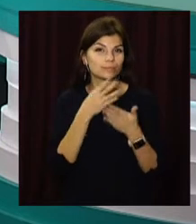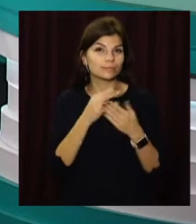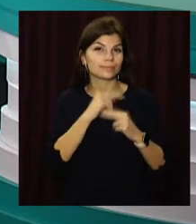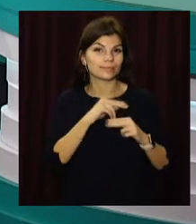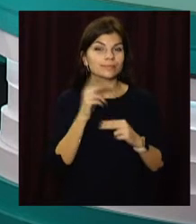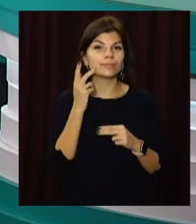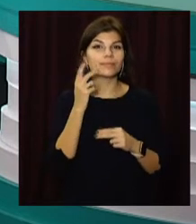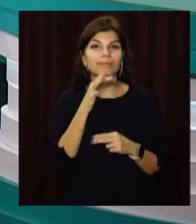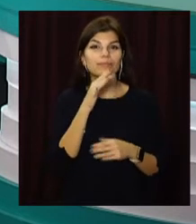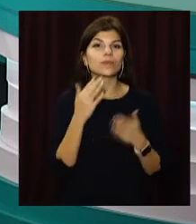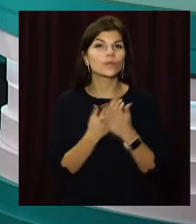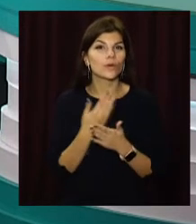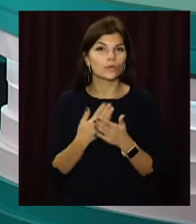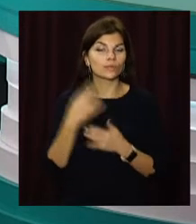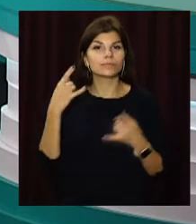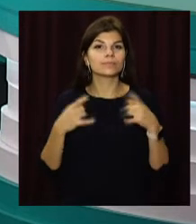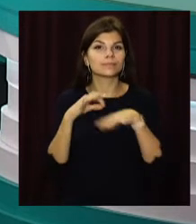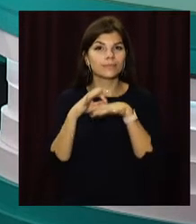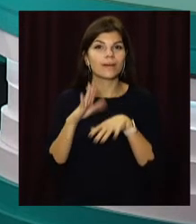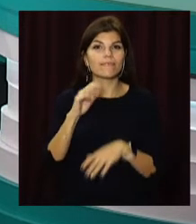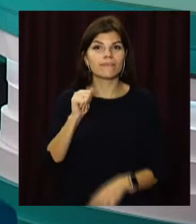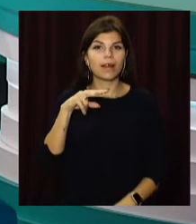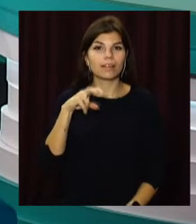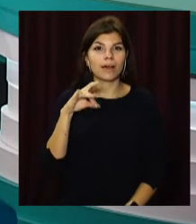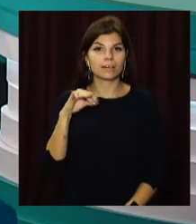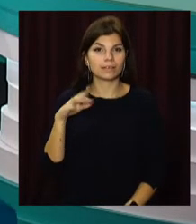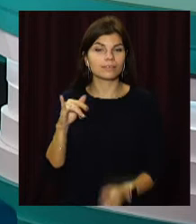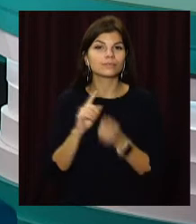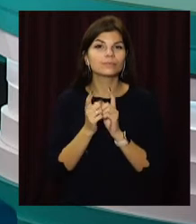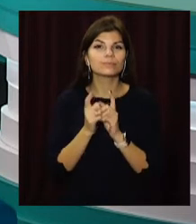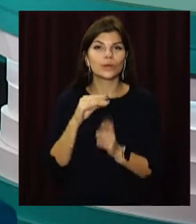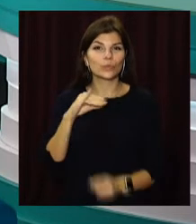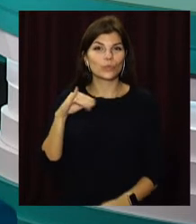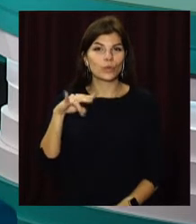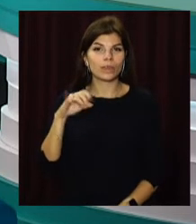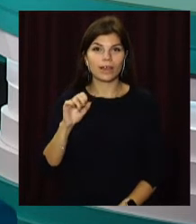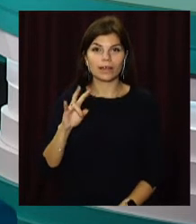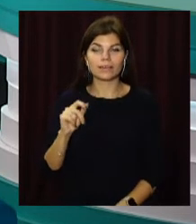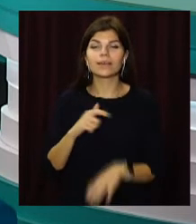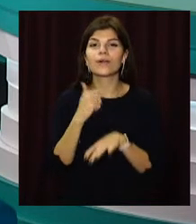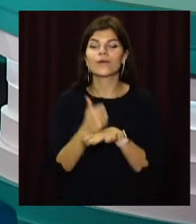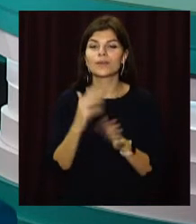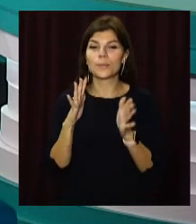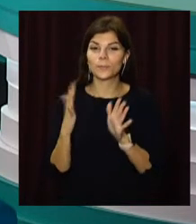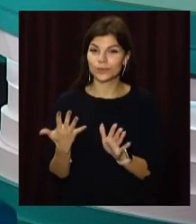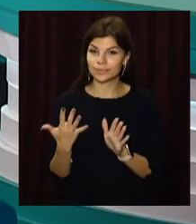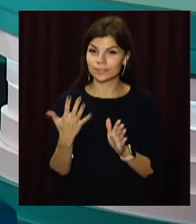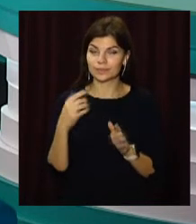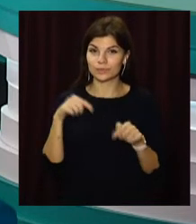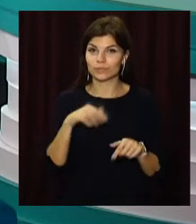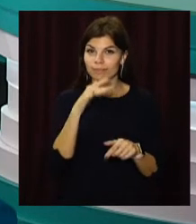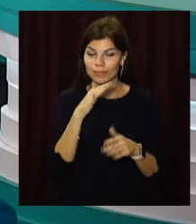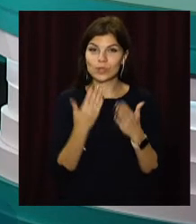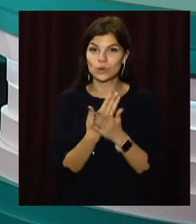Вітаю! Відкритий продовжує свою роботу. Як завжди, о цій порі новини. Для вас працюють Валерія Майна та сурдоперекладачка Юліана Пуговкіна. І про